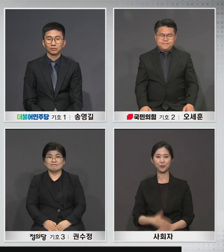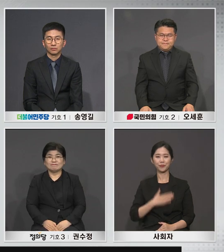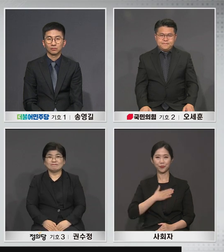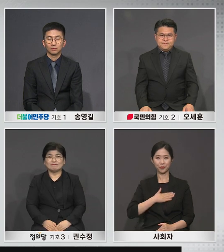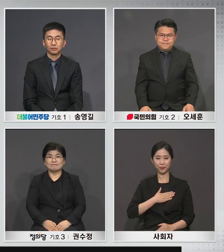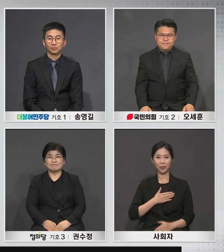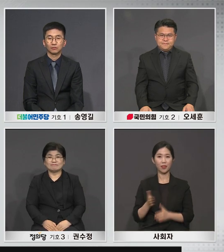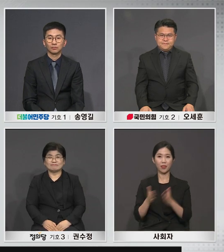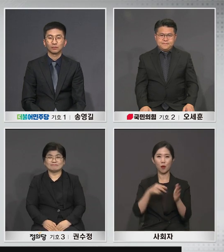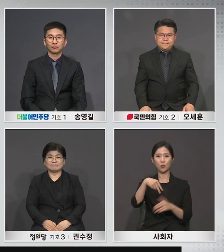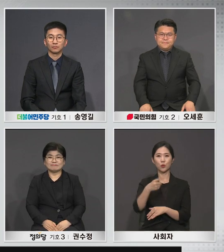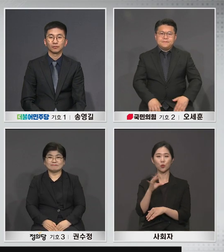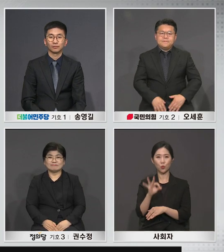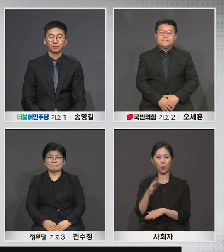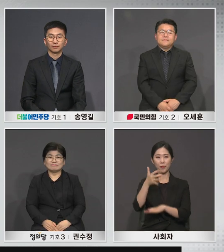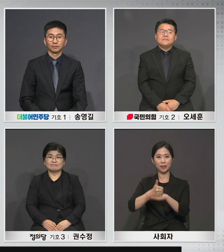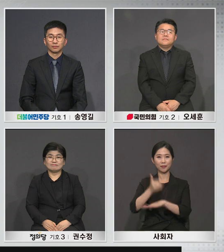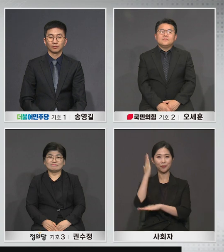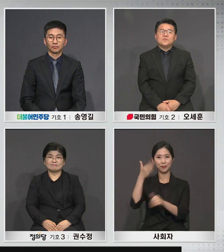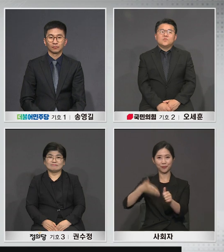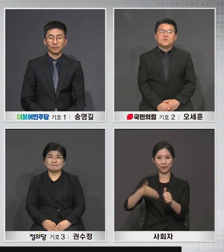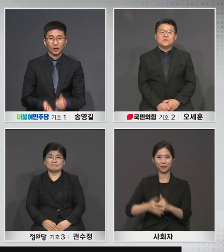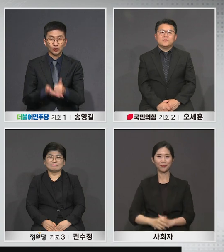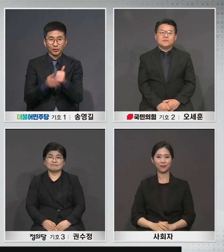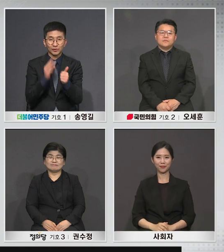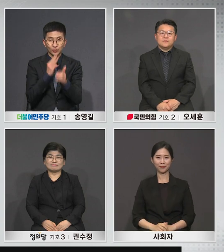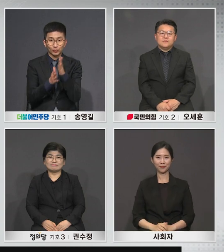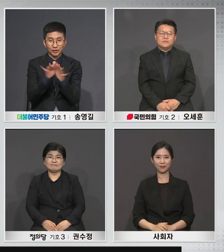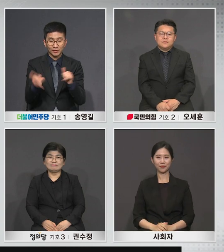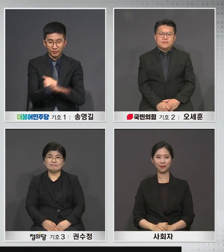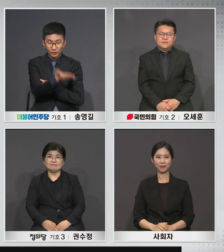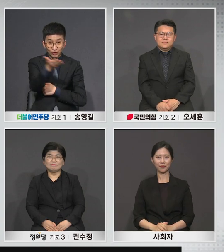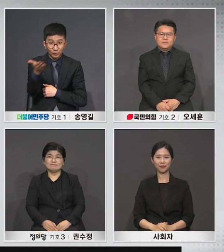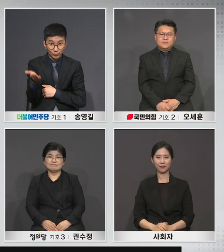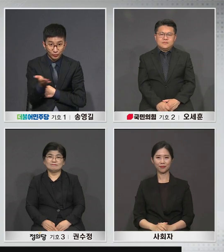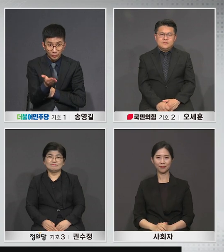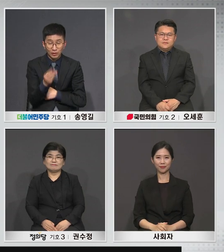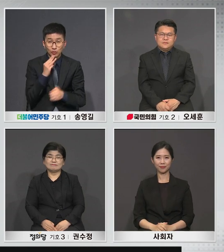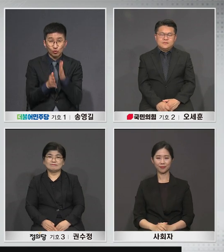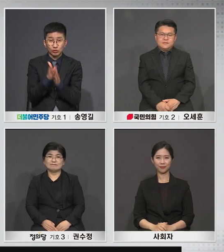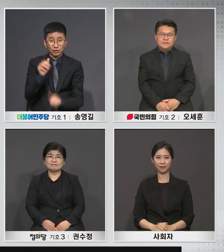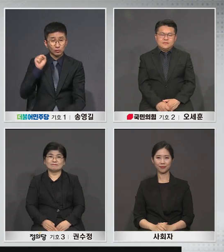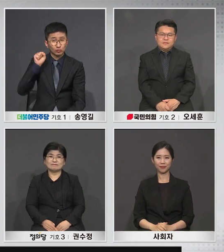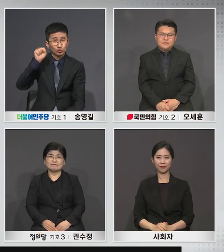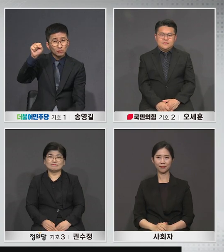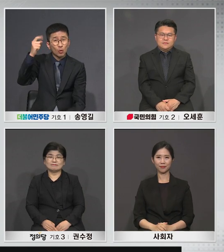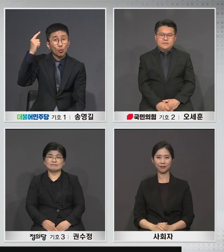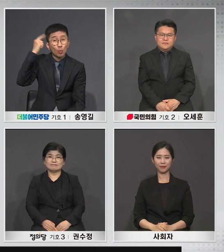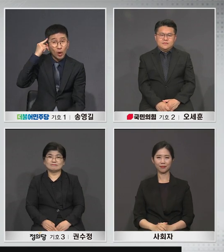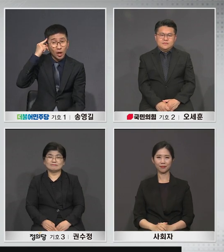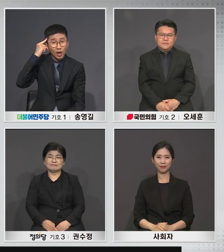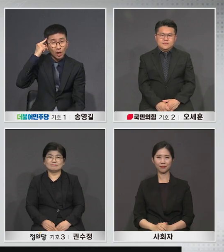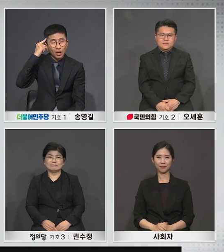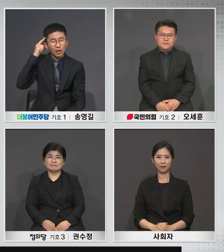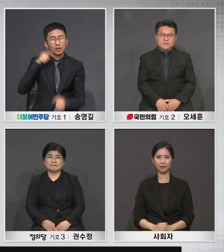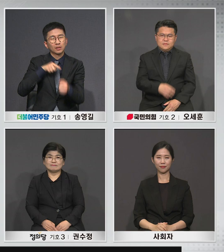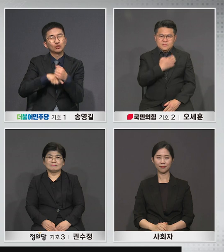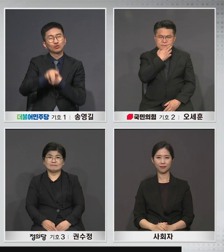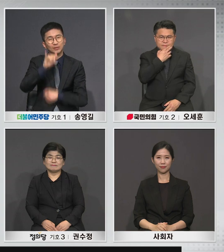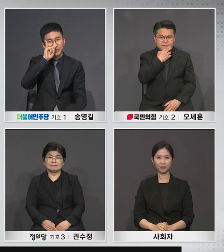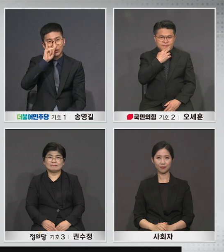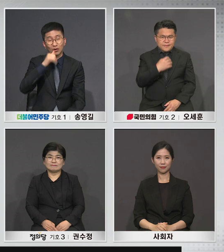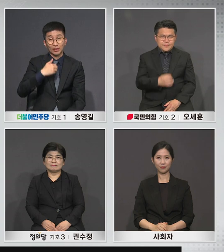후보 마무리 발언해 주시죠. 존경하는 서울시민 여러분. 제가 서울시장을 결심하게 된 여러 가지 요인 중에 가장 핵심적인 것은 제가